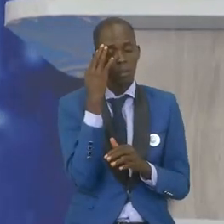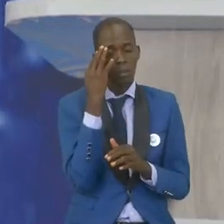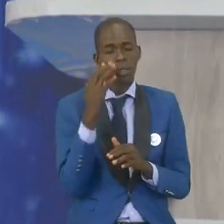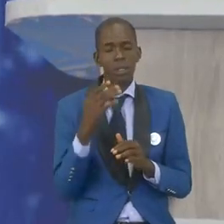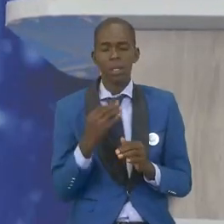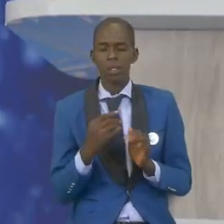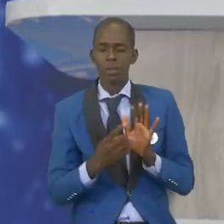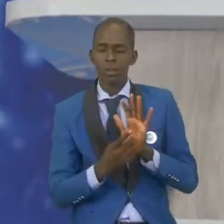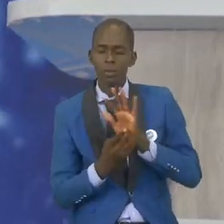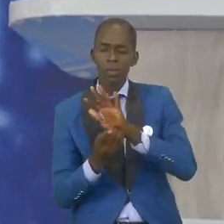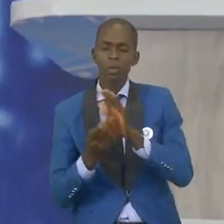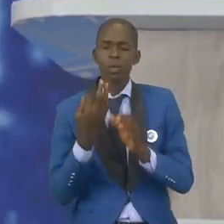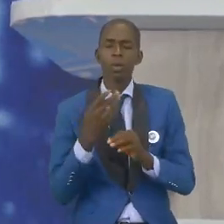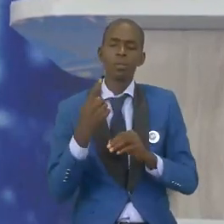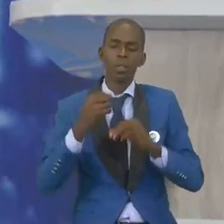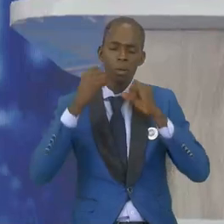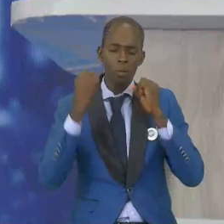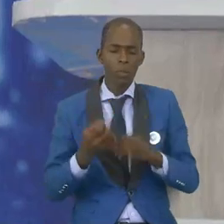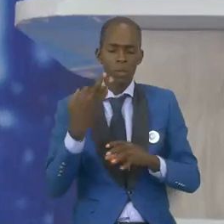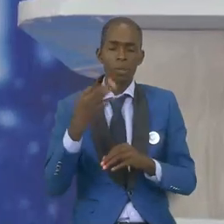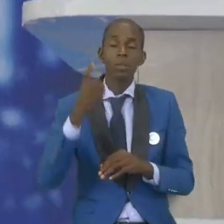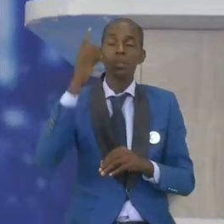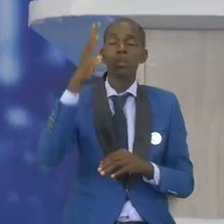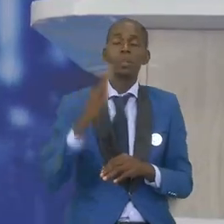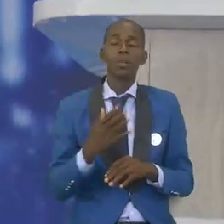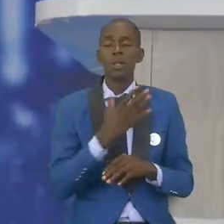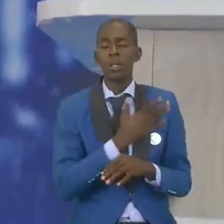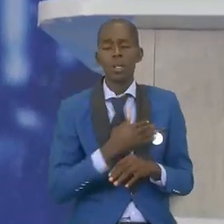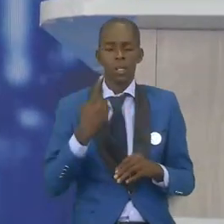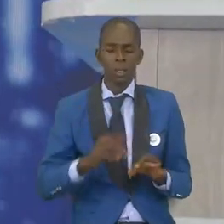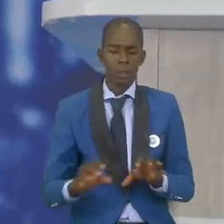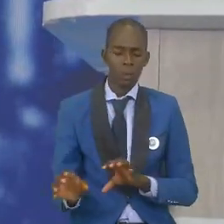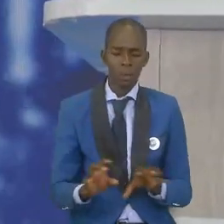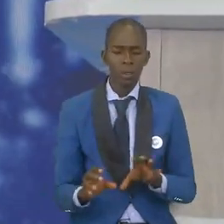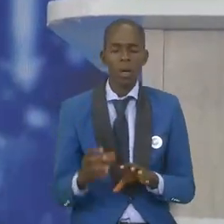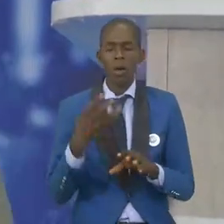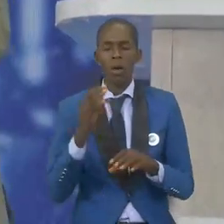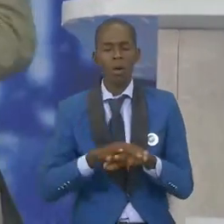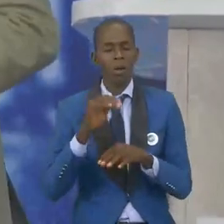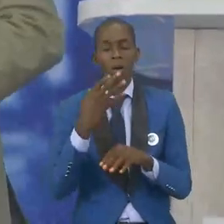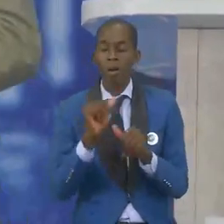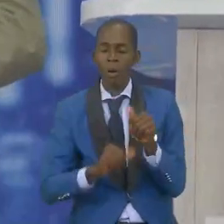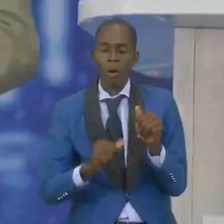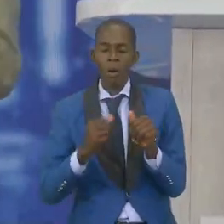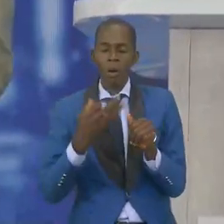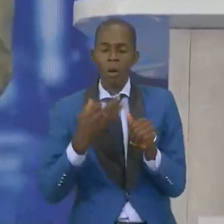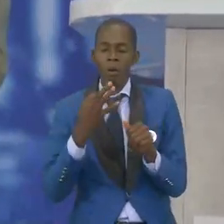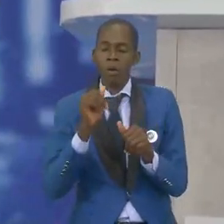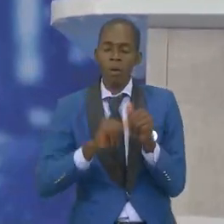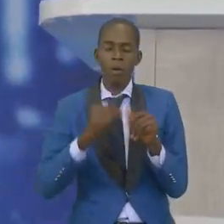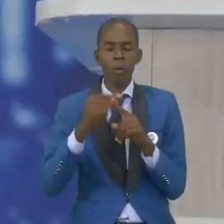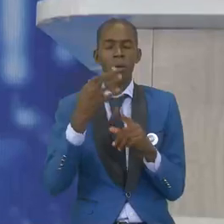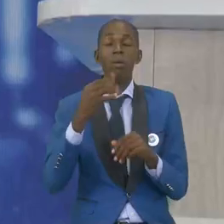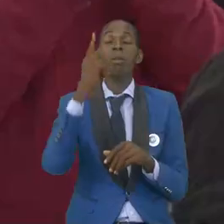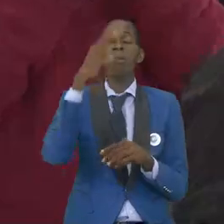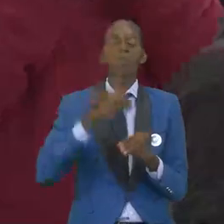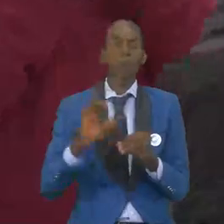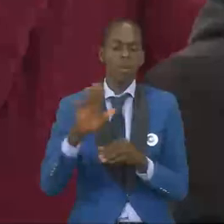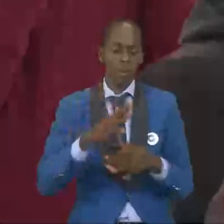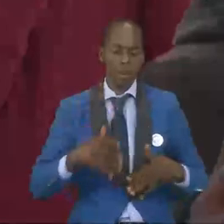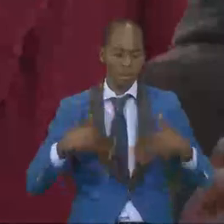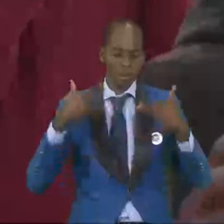l'accomplissement, la réalisation, la démonstration de la puissance de Dieu est la manifestation,